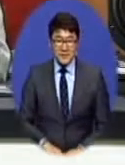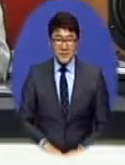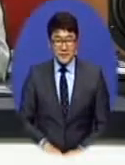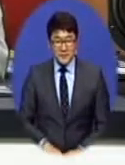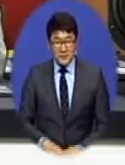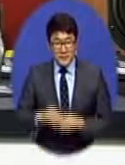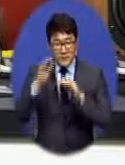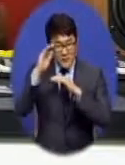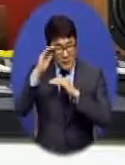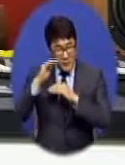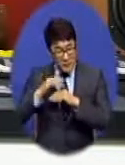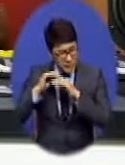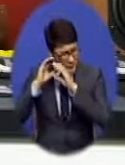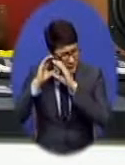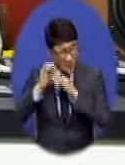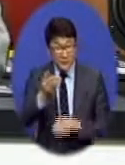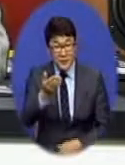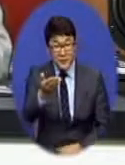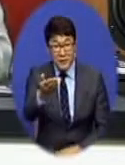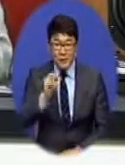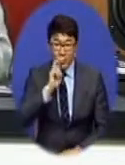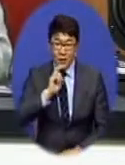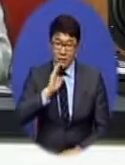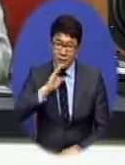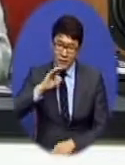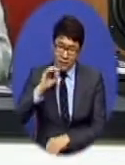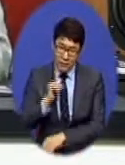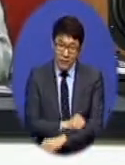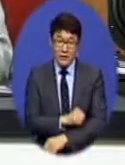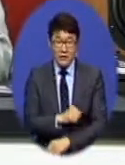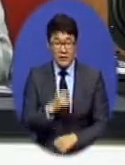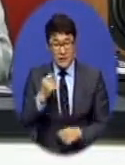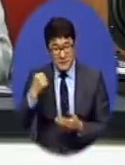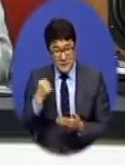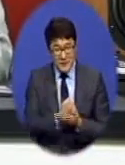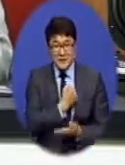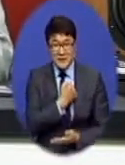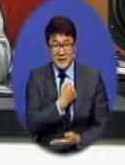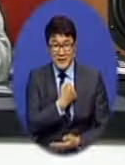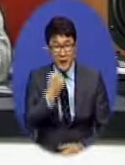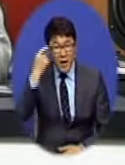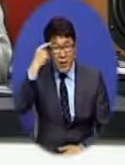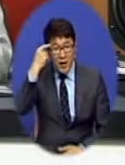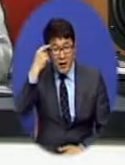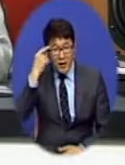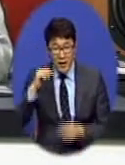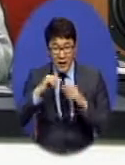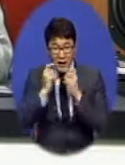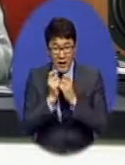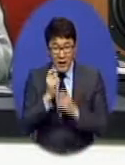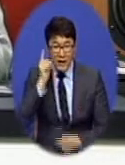네, 고나면님 노래 너무 잘해주셨어요 근데, 근데 아쉽죠? 네. 바로